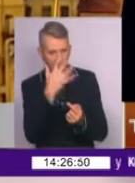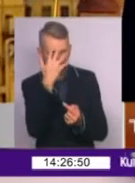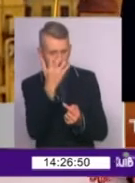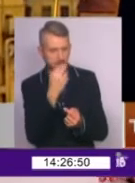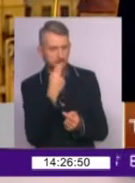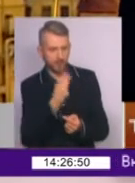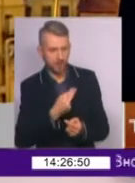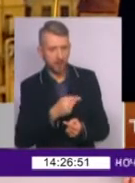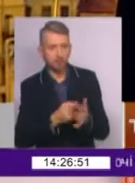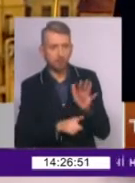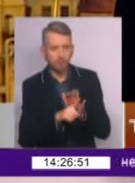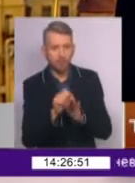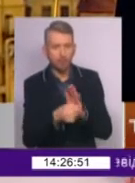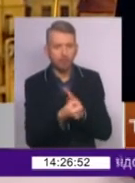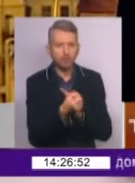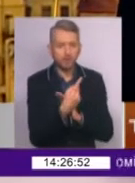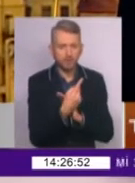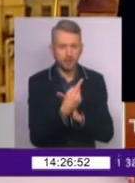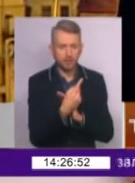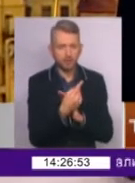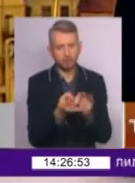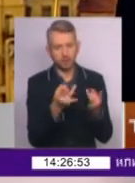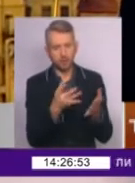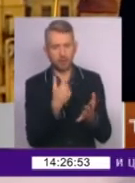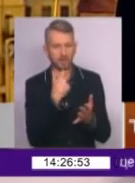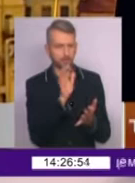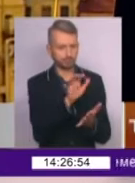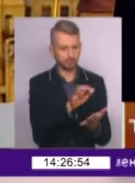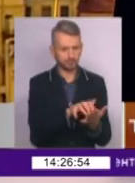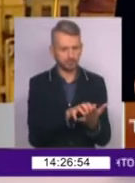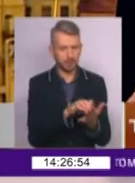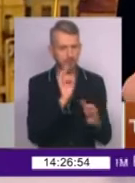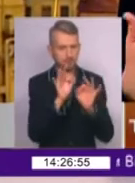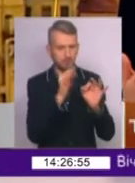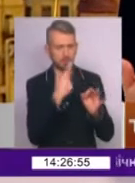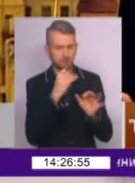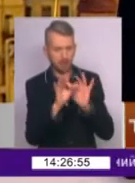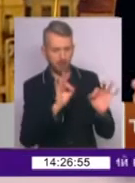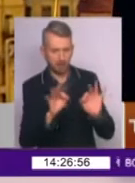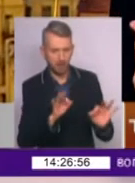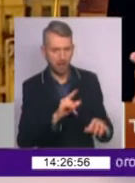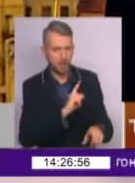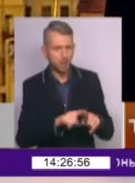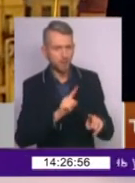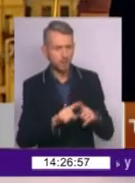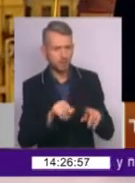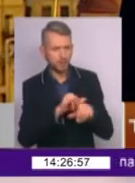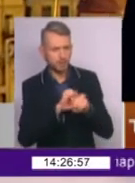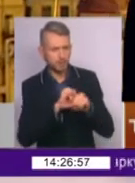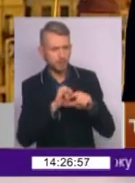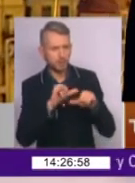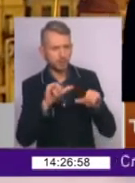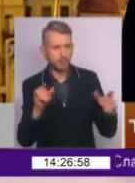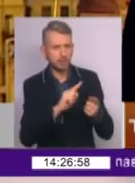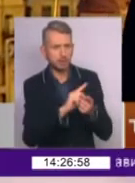але спочатку може з'являтися така простенька. Плямиста висипка, яка швидко еволюціонує в таку